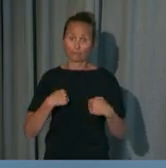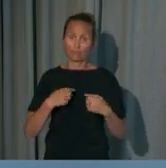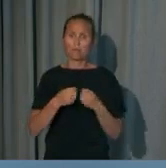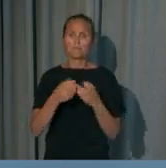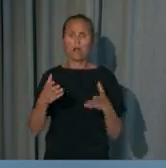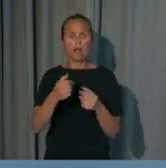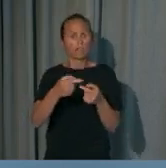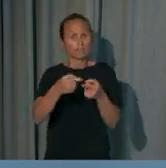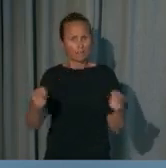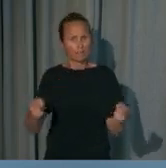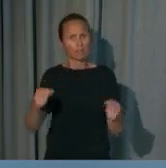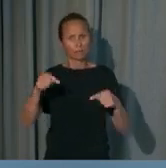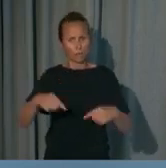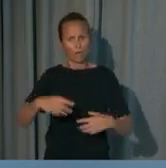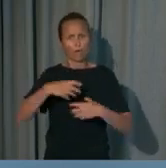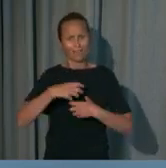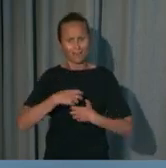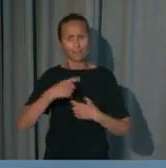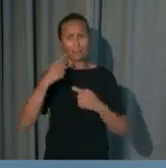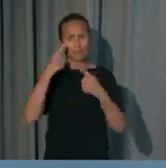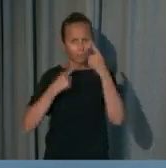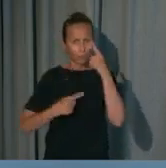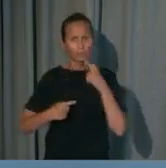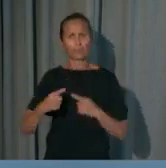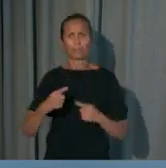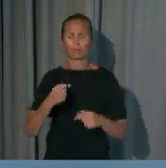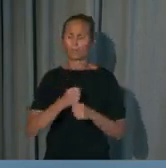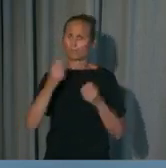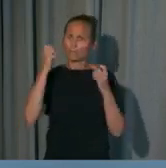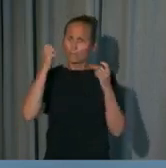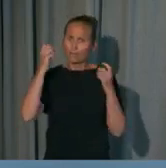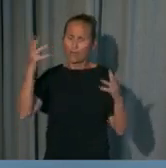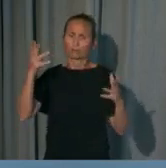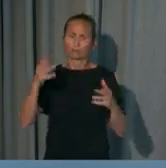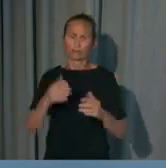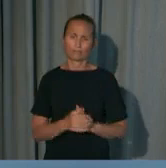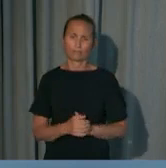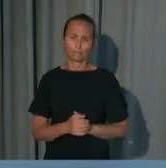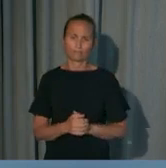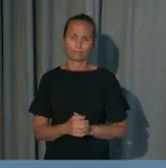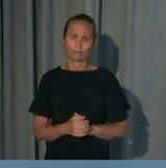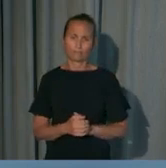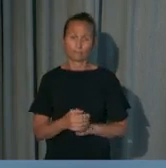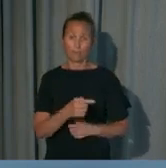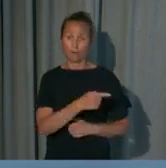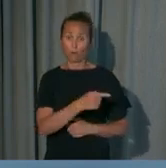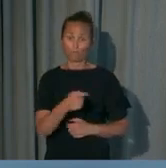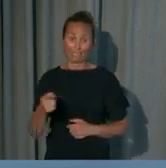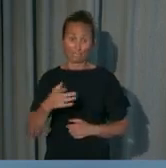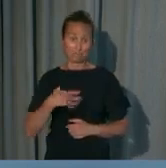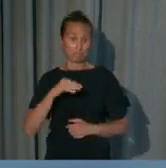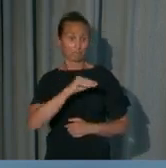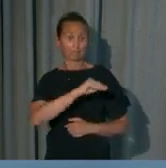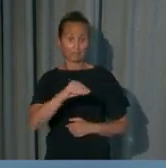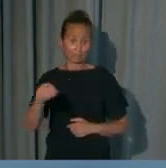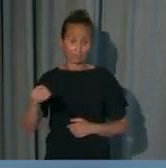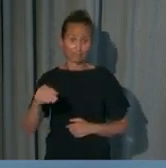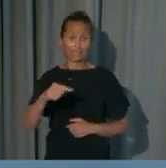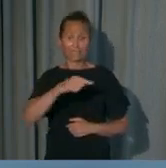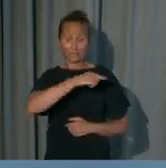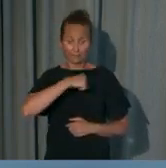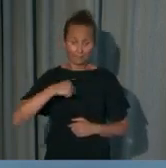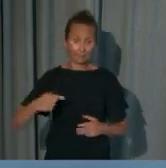av dere er redde, fortvilete og rasende. Og til dere vil jeg si,